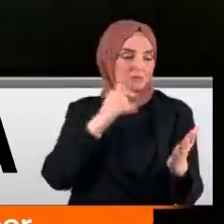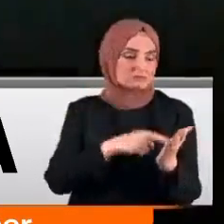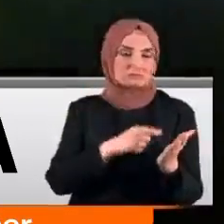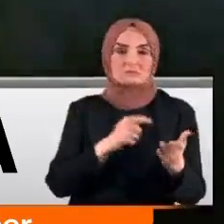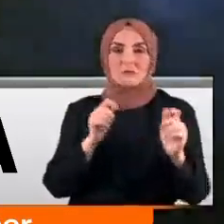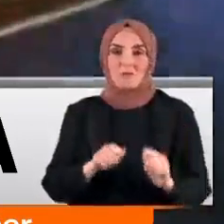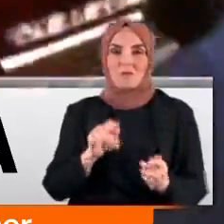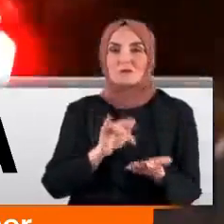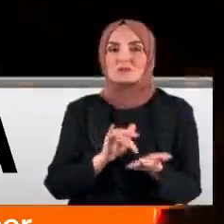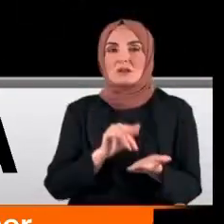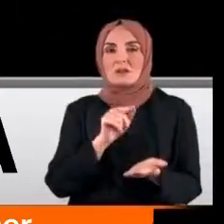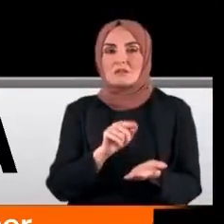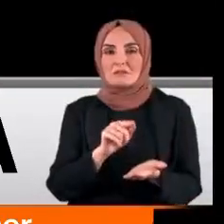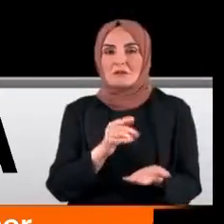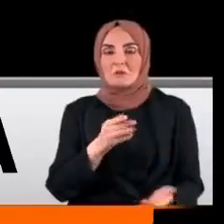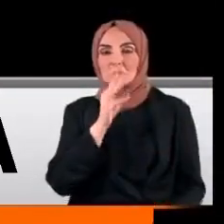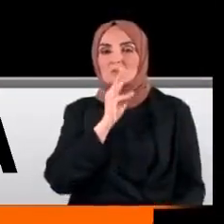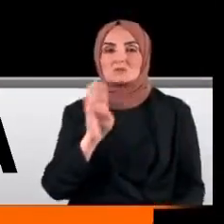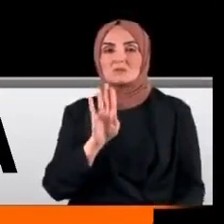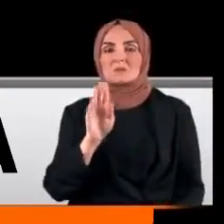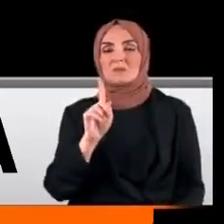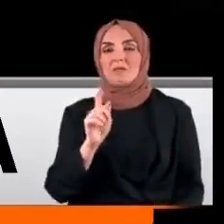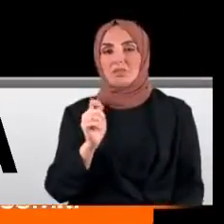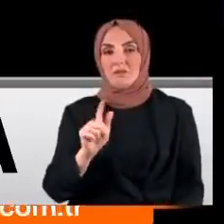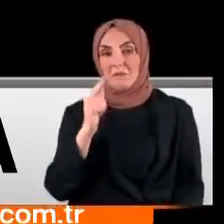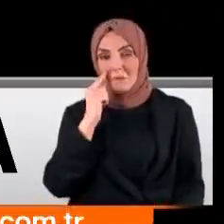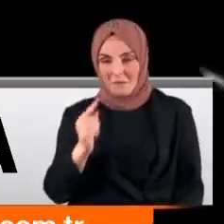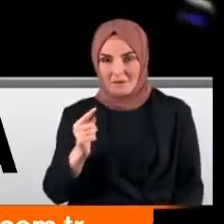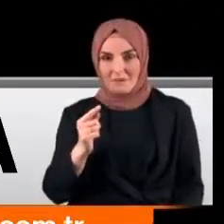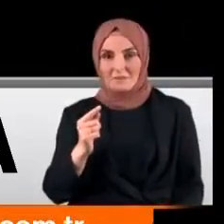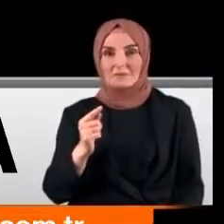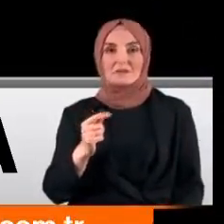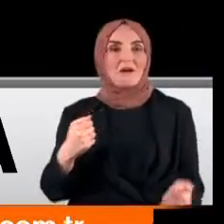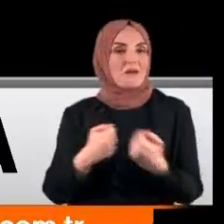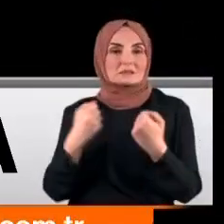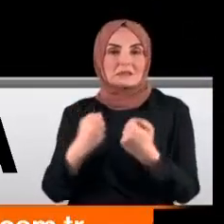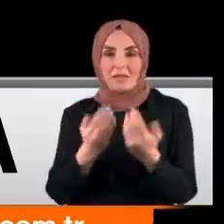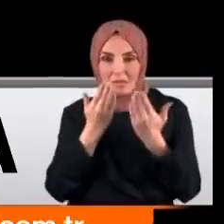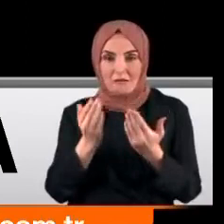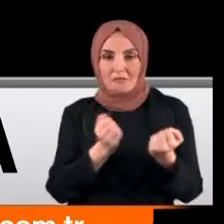341 lira olunca yaşanan kazalarda kimseye ders olmuyor